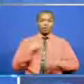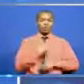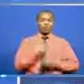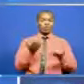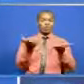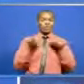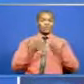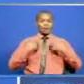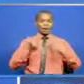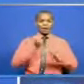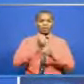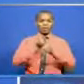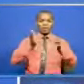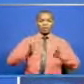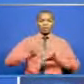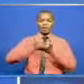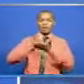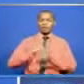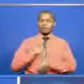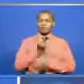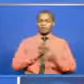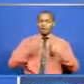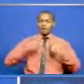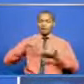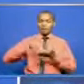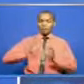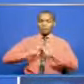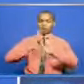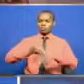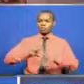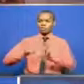virusi vya corona. Piruti Mseyu anatuarifu zaidi.